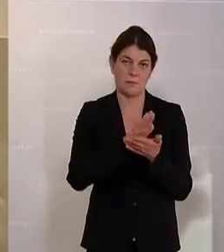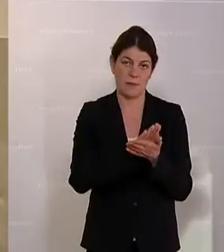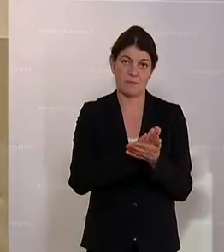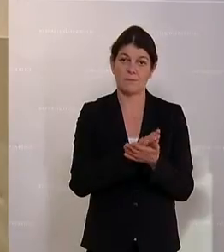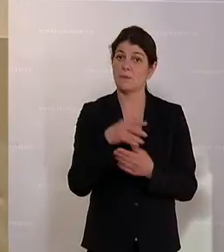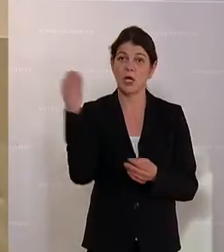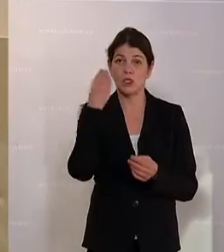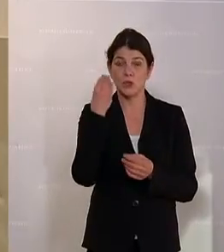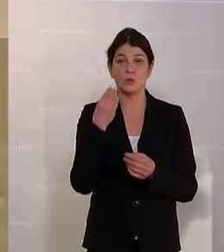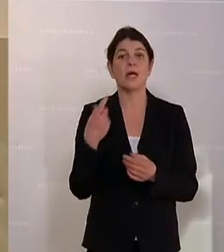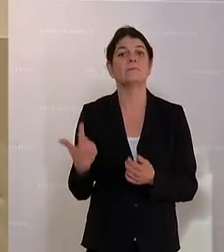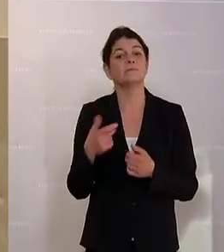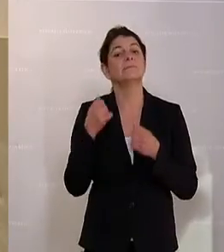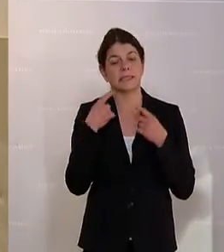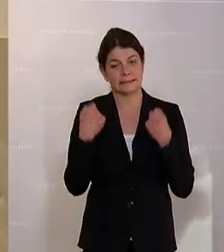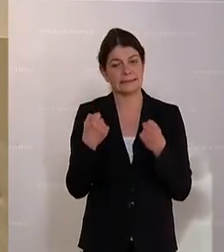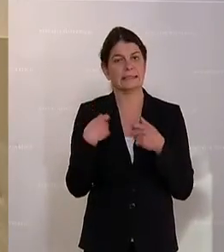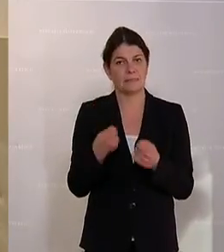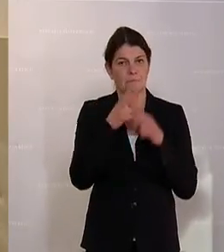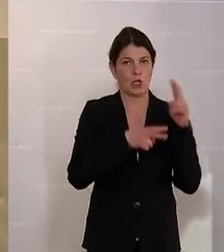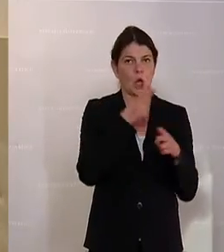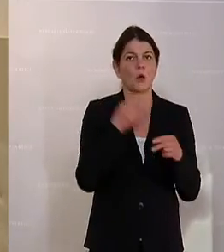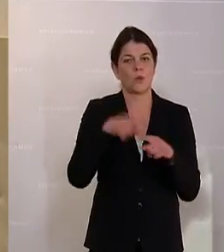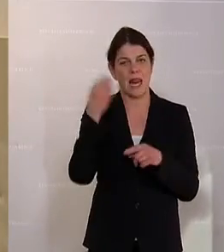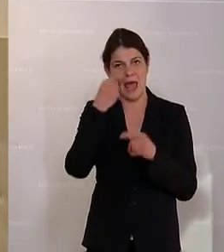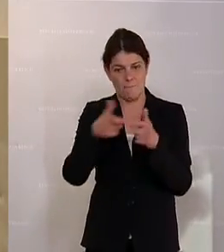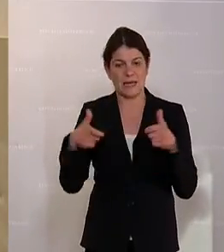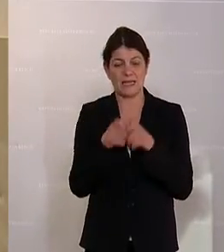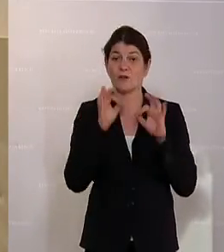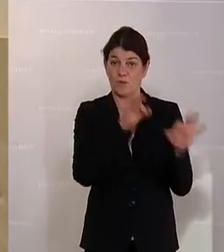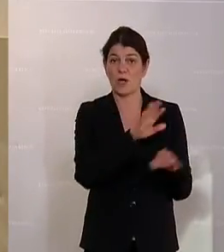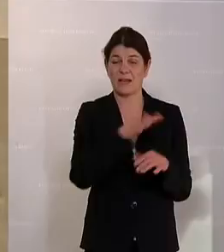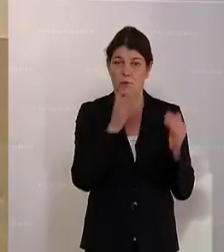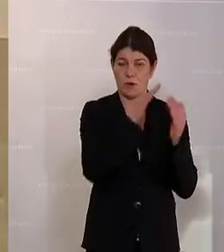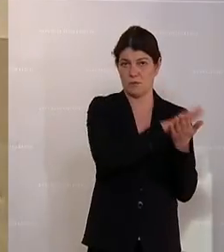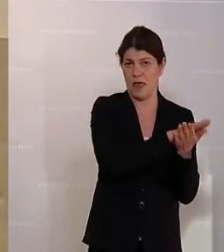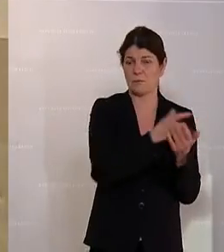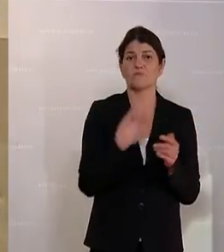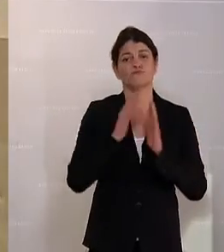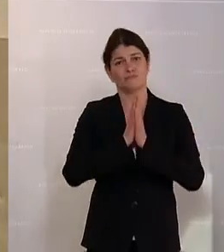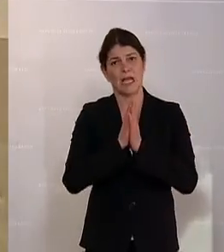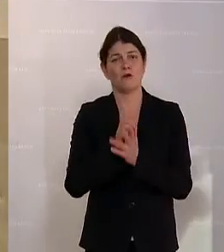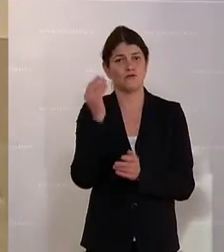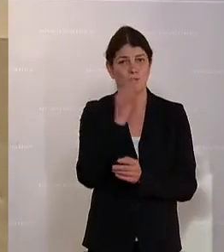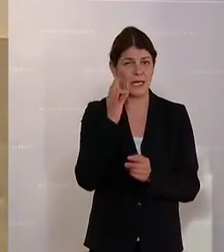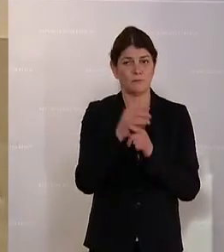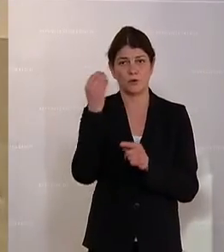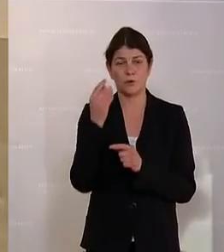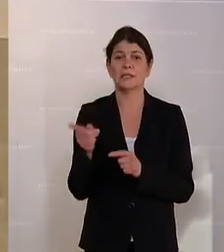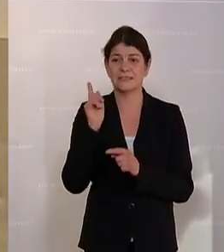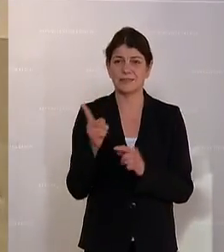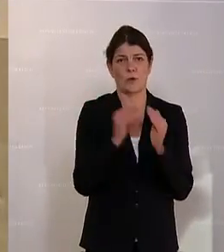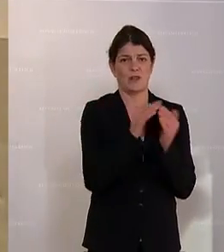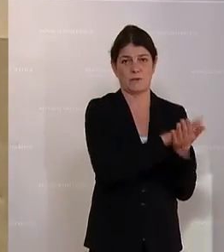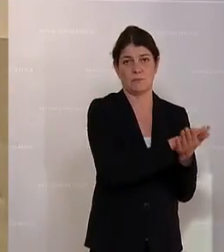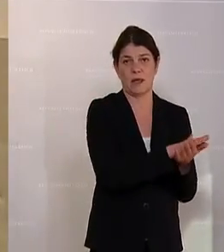Schulen stellen Betreuung und Lernpakete für diese Kinder sicher. Und wir appellieren auch an Schüler und Schülerinnen, zu Hause zu